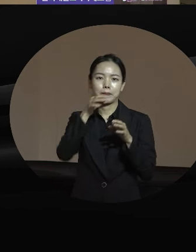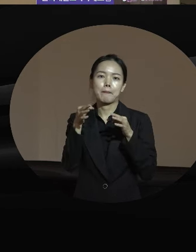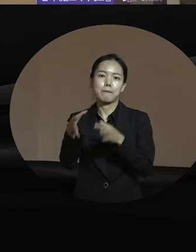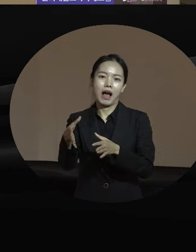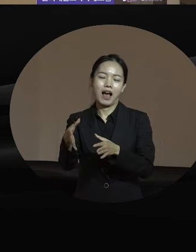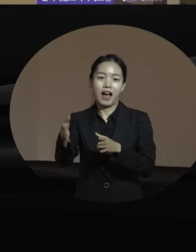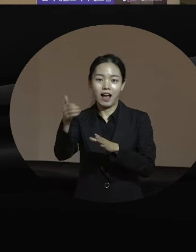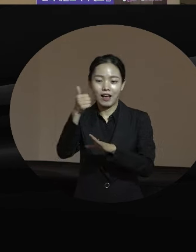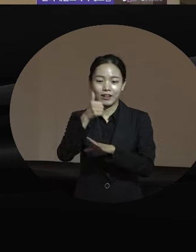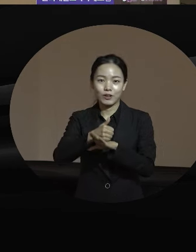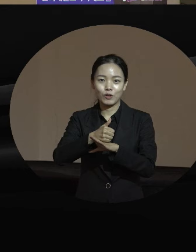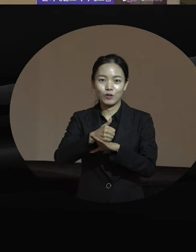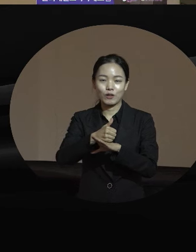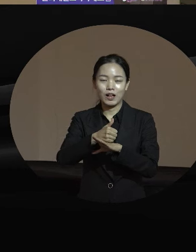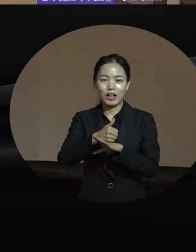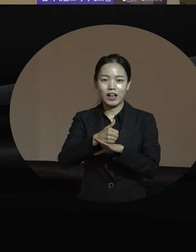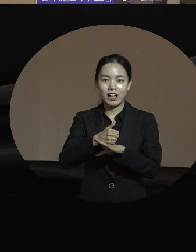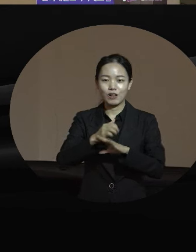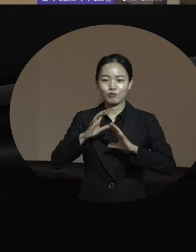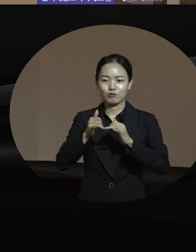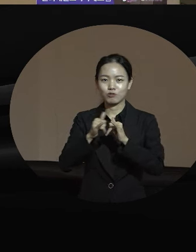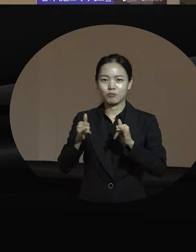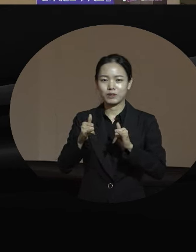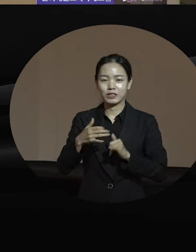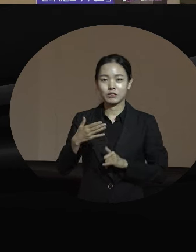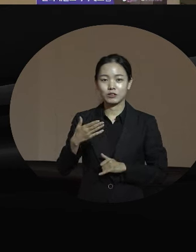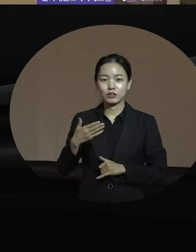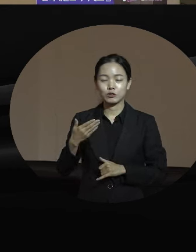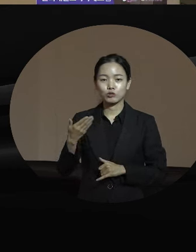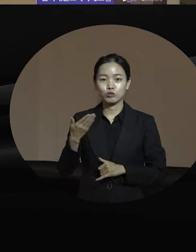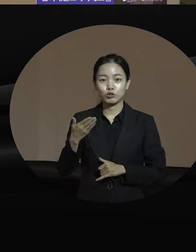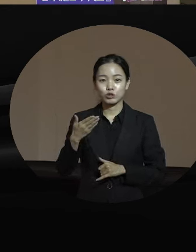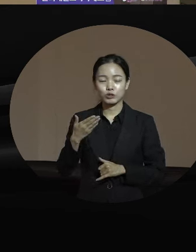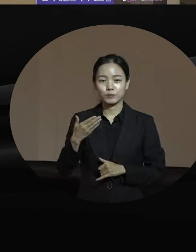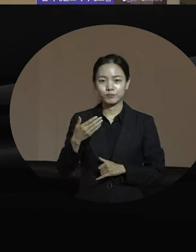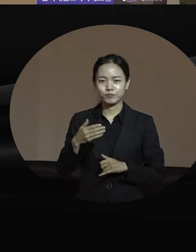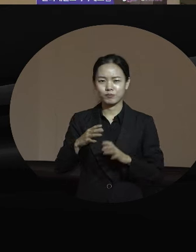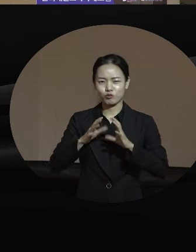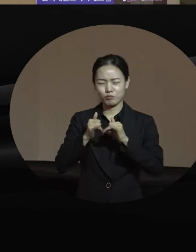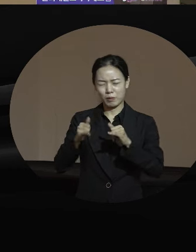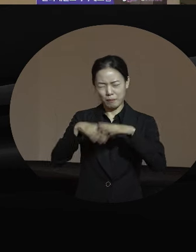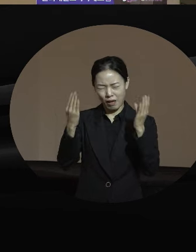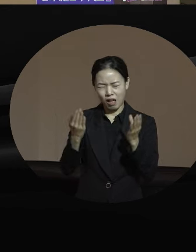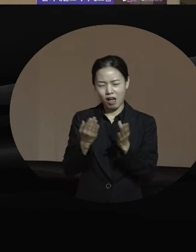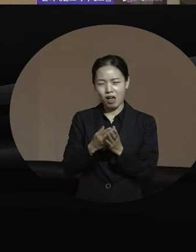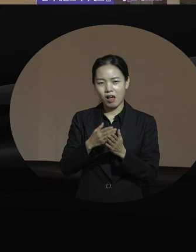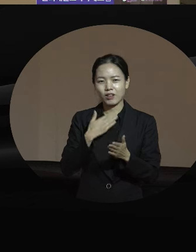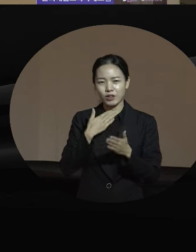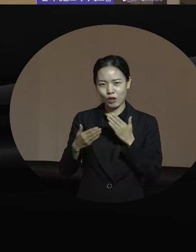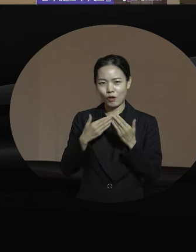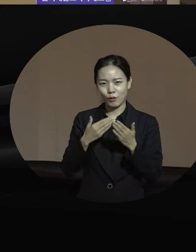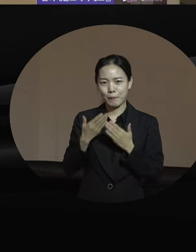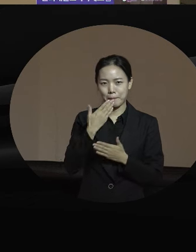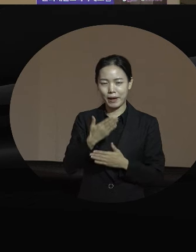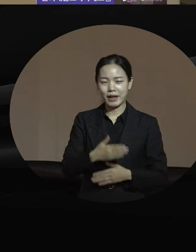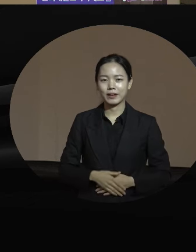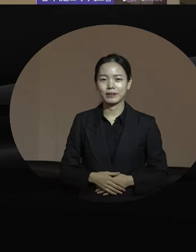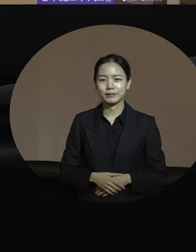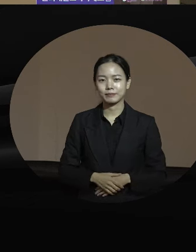명에게 교육 경험의 기회를 제공하였습니다. 또한 2013년부터 도입한 문화예술 교육사 국가 자격